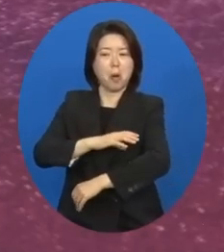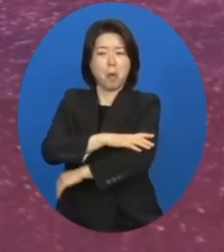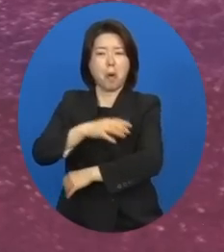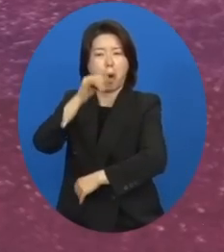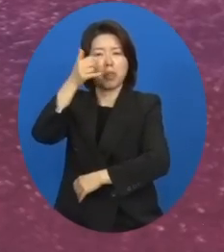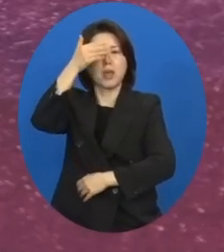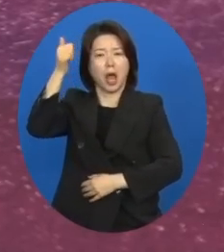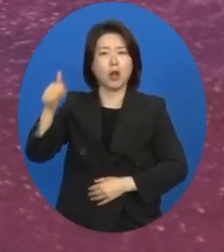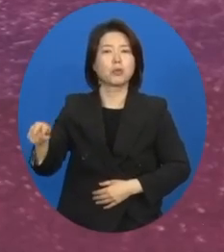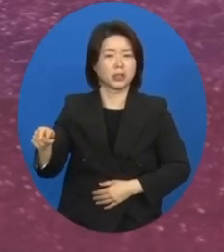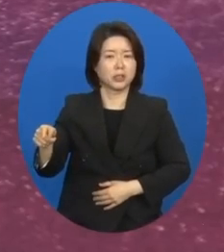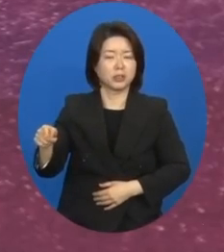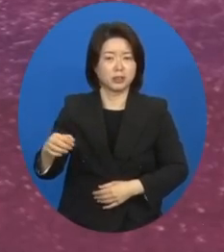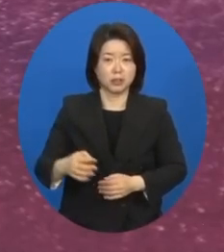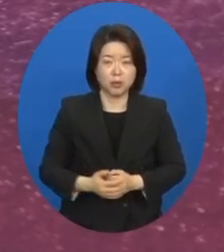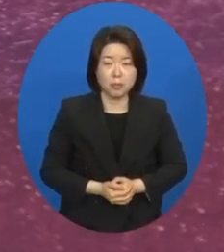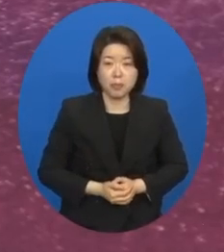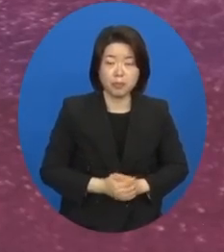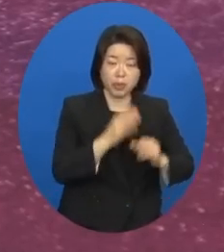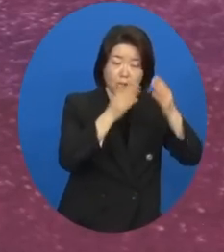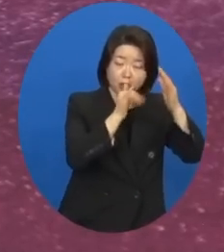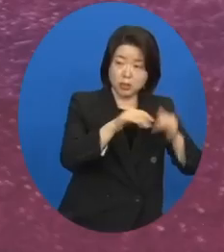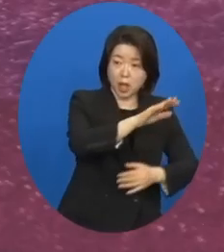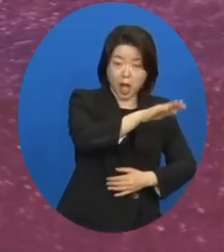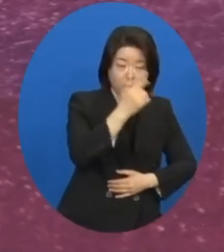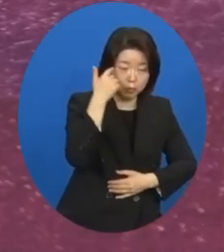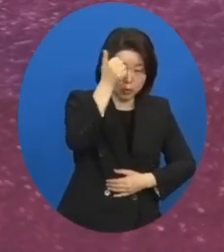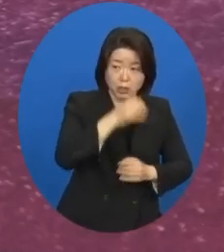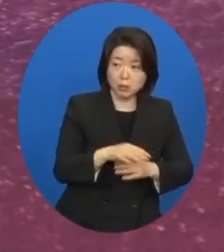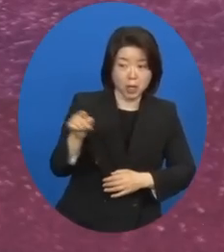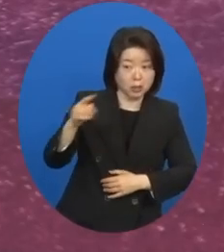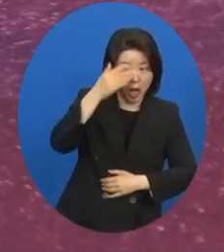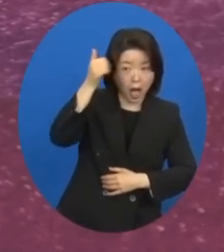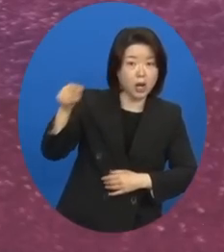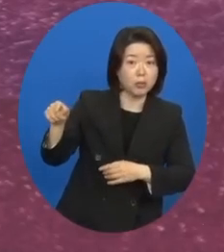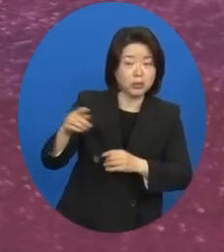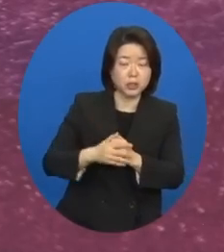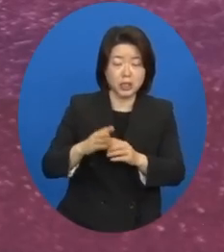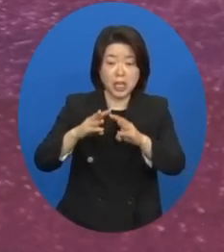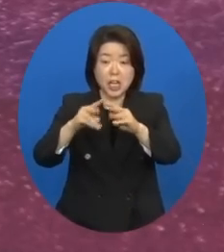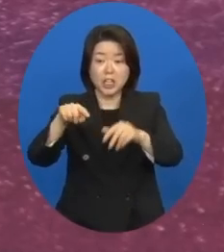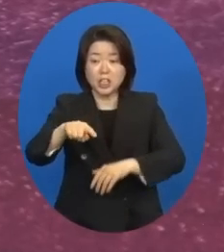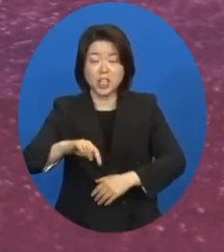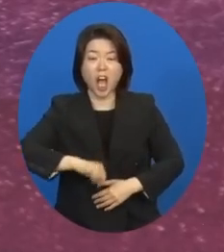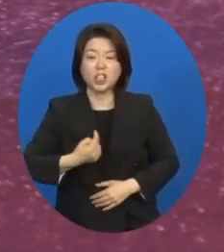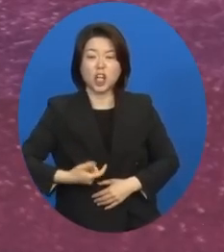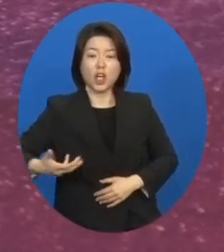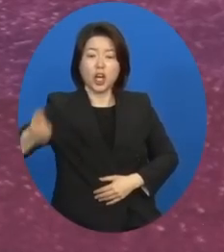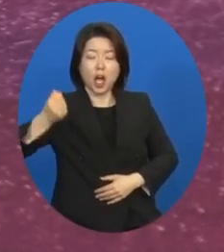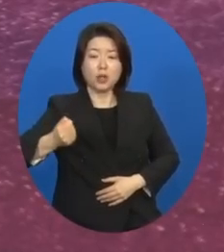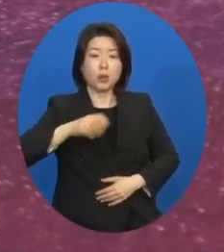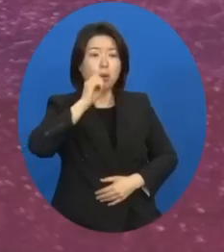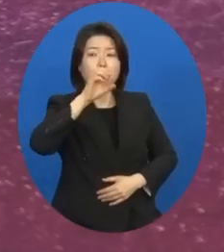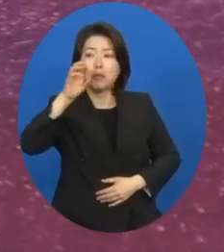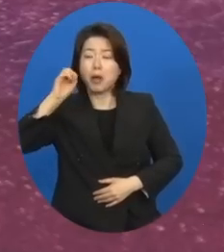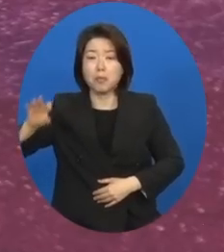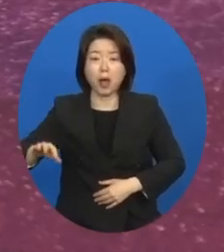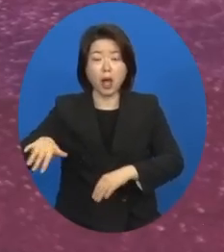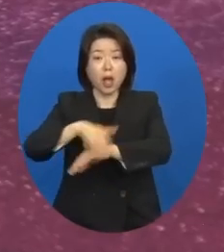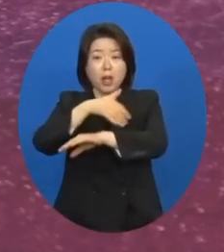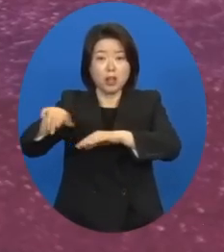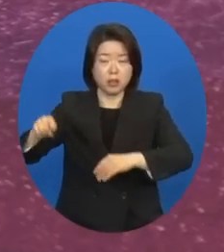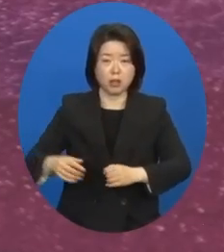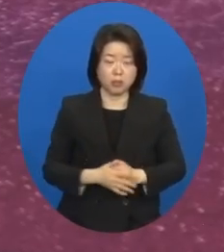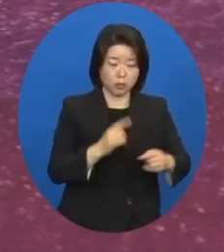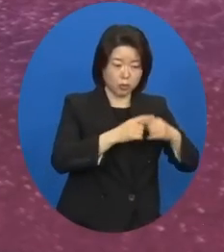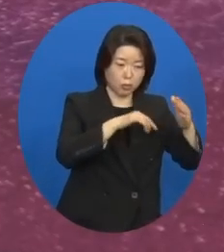하고 다니는 거예요. 목사님, 저 어르신이 이 땅이 자기 땅이라고 말하고 다닌다라는 거예요. 교회에